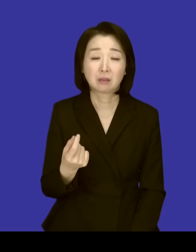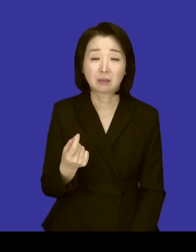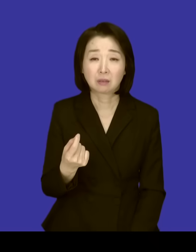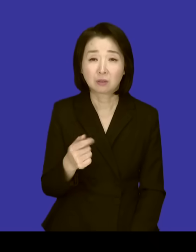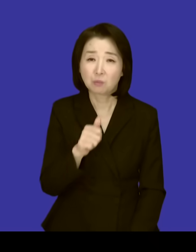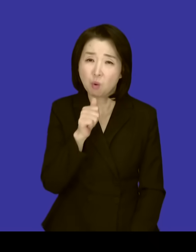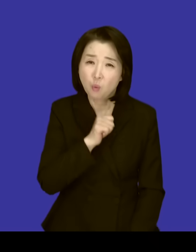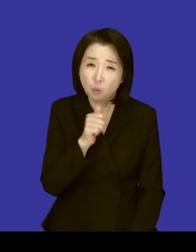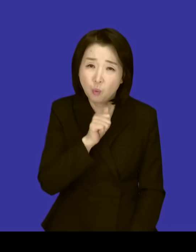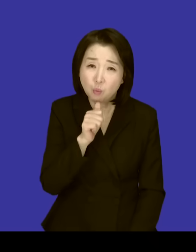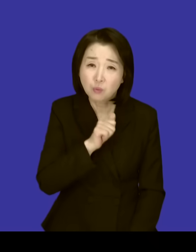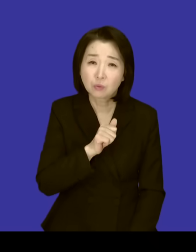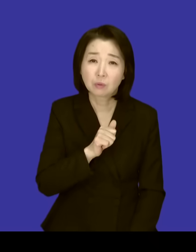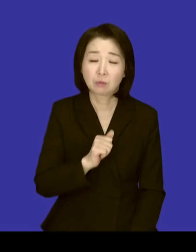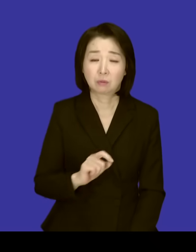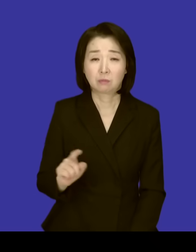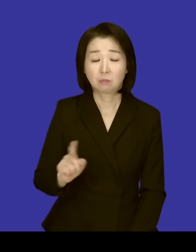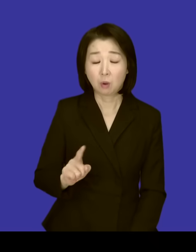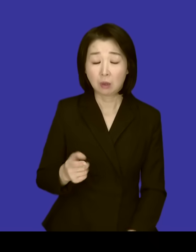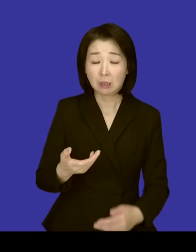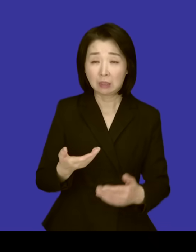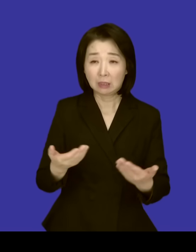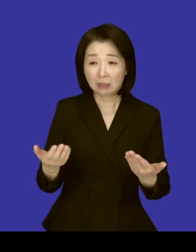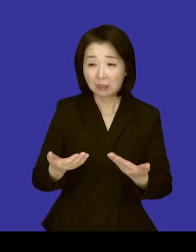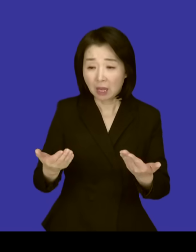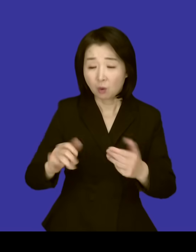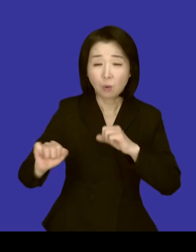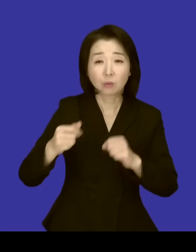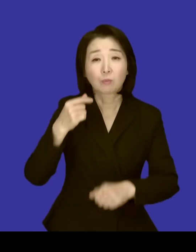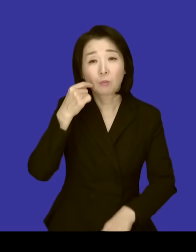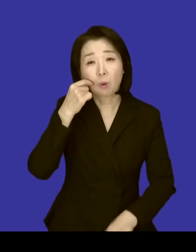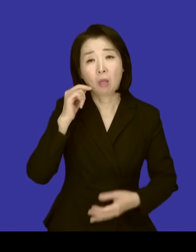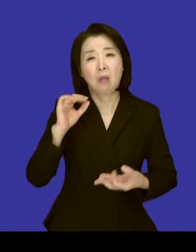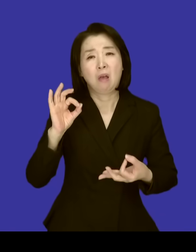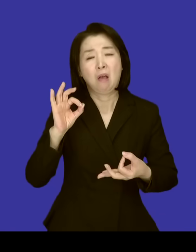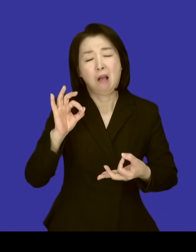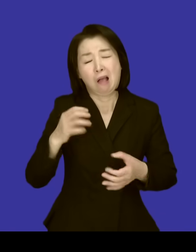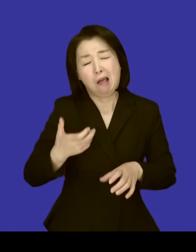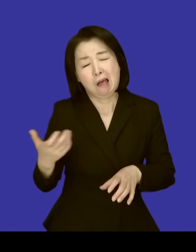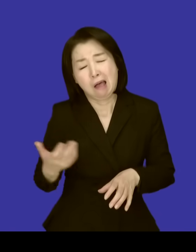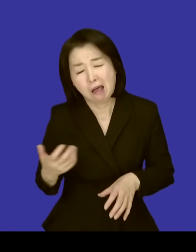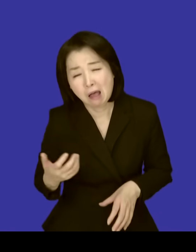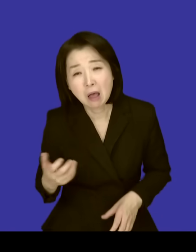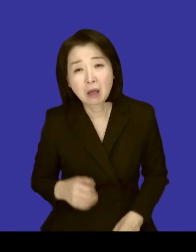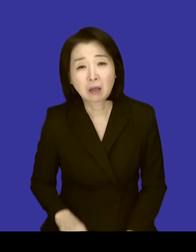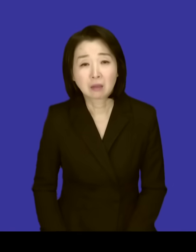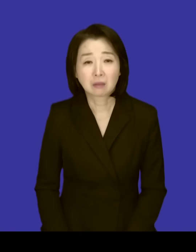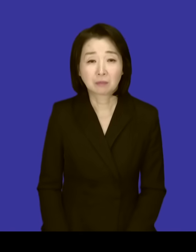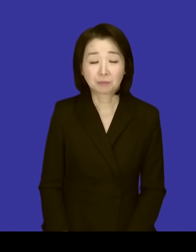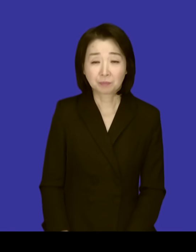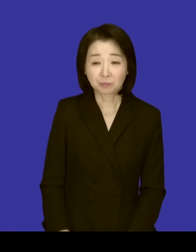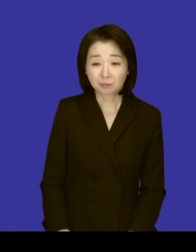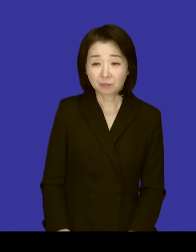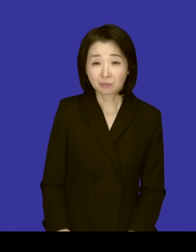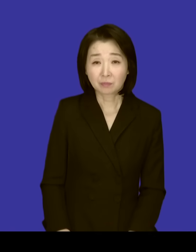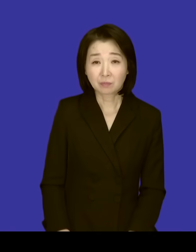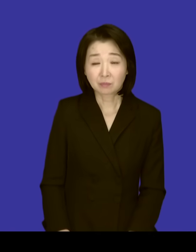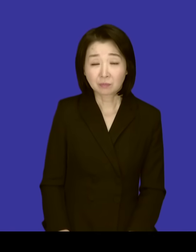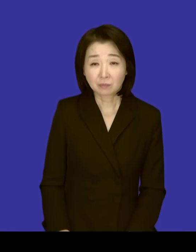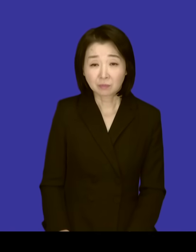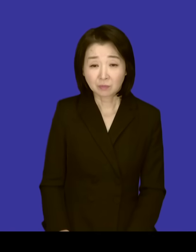한 5분 정도는 다른 일을 못했어요. 그래서 동네 병원 쪽에